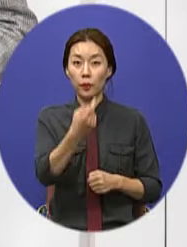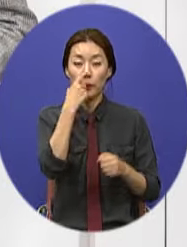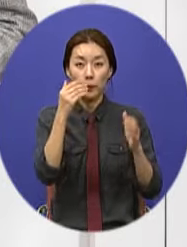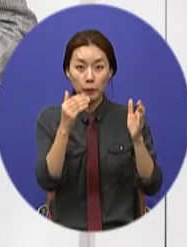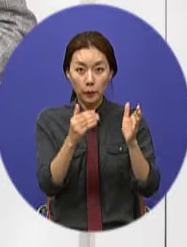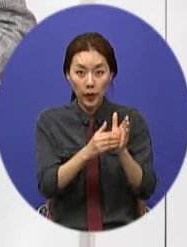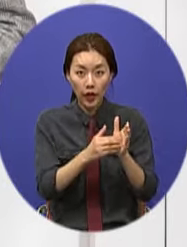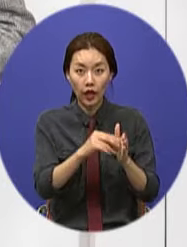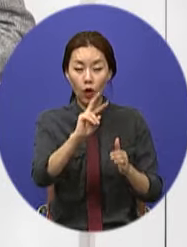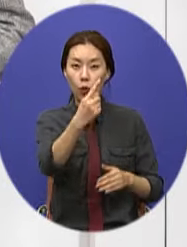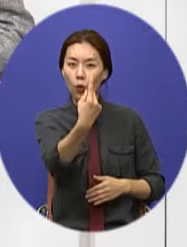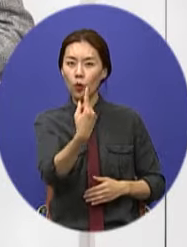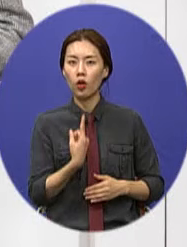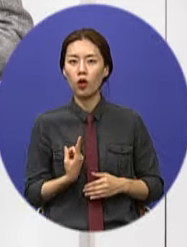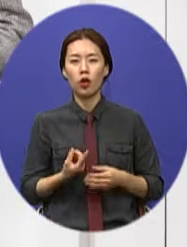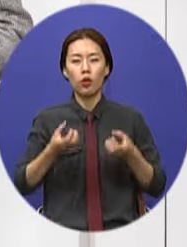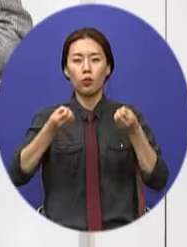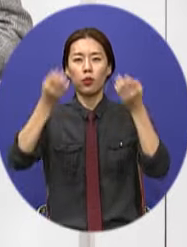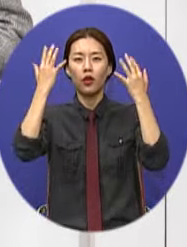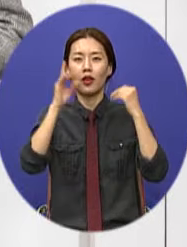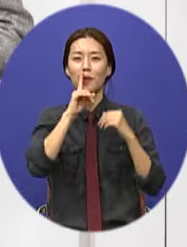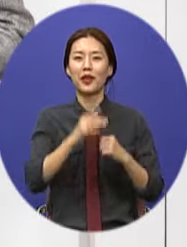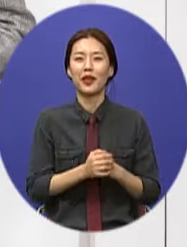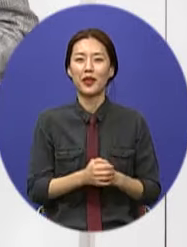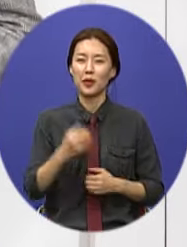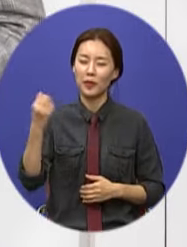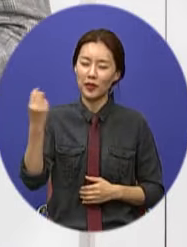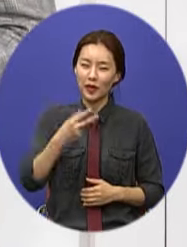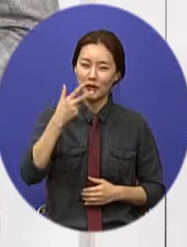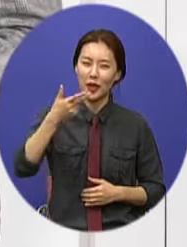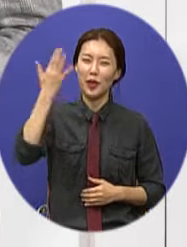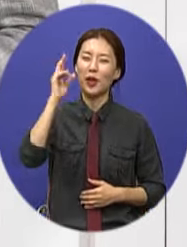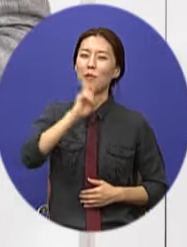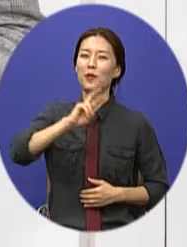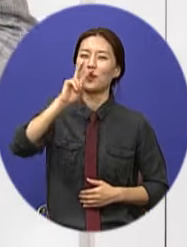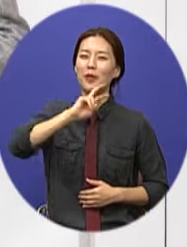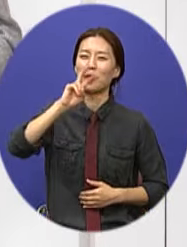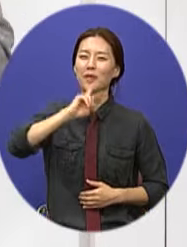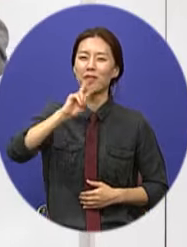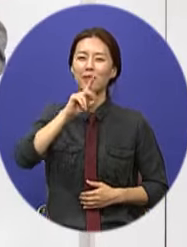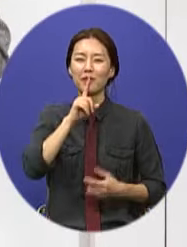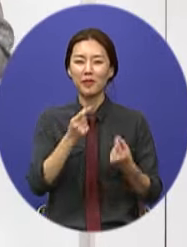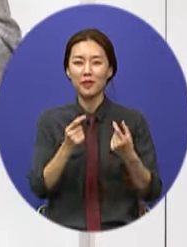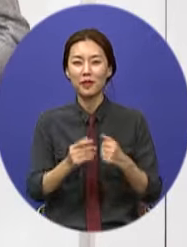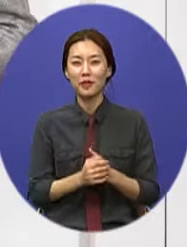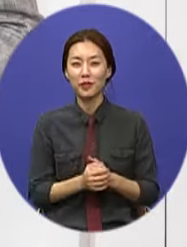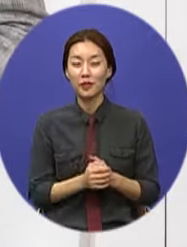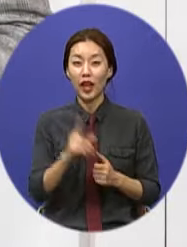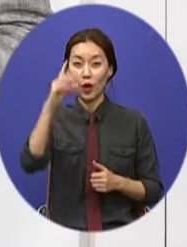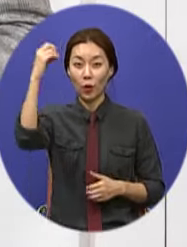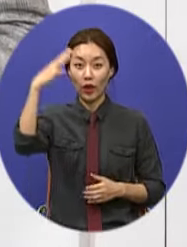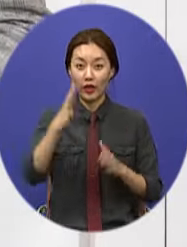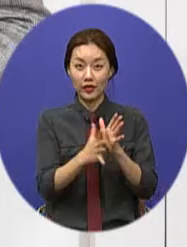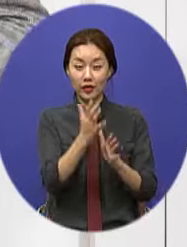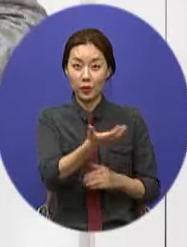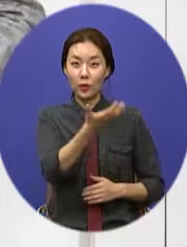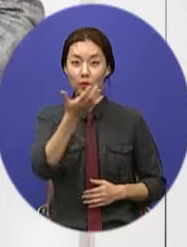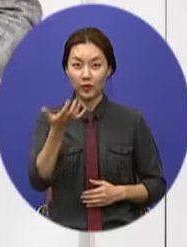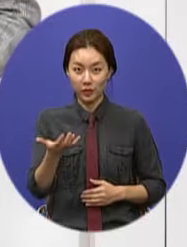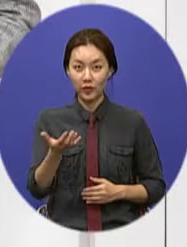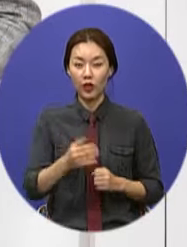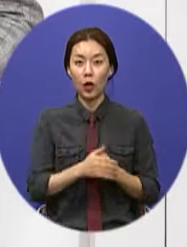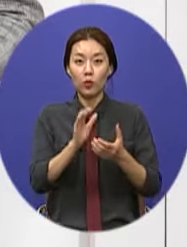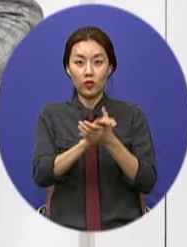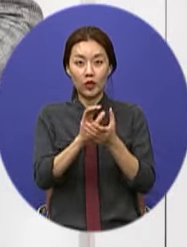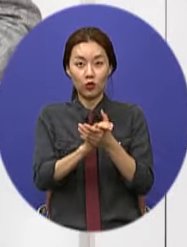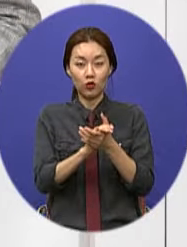집에 오면 잘 잊어먹고 그렇게 되는데 다시 옛날 노래 부르고. 그렇죠. 네. 그리고 고향시에 오셔가지고 예예. 뭐